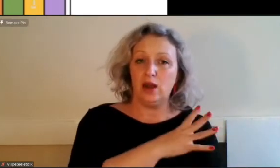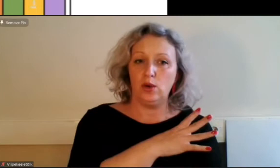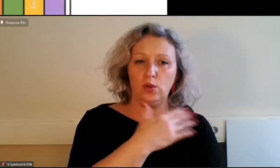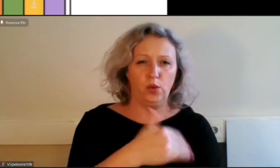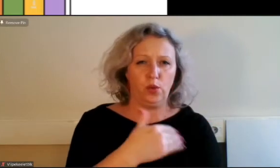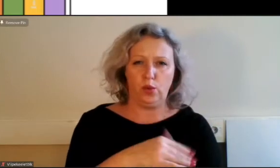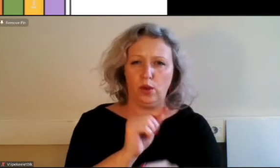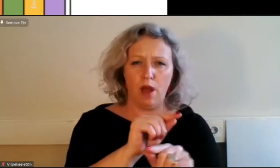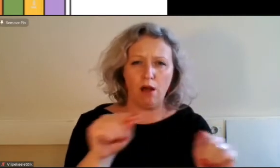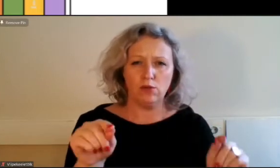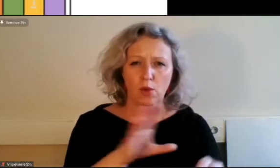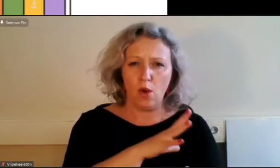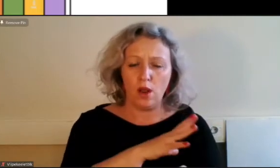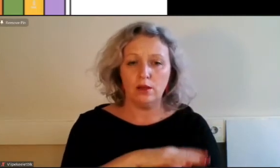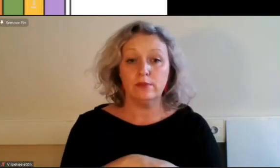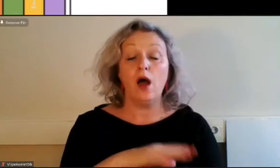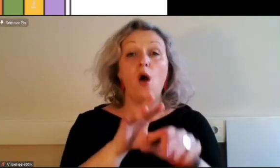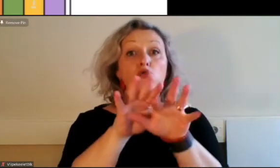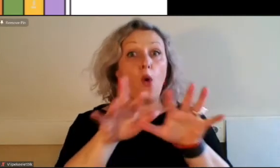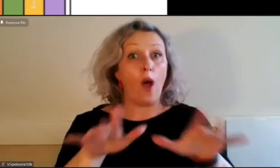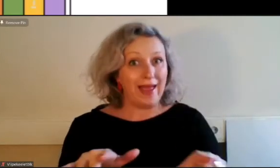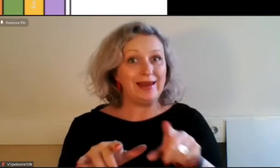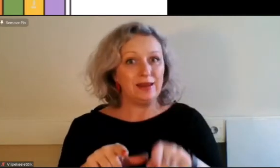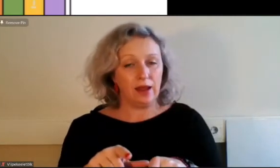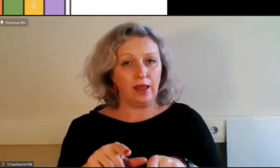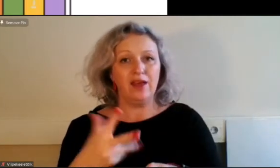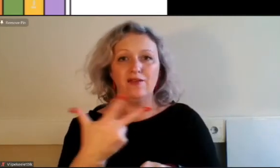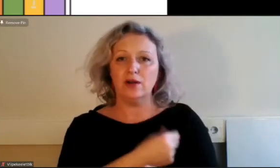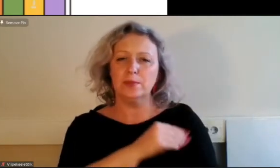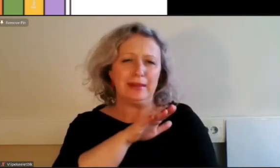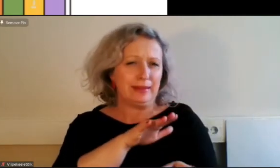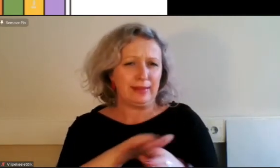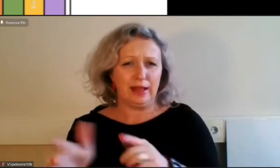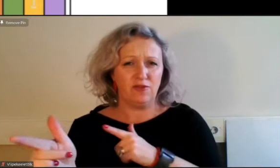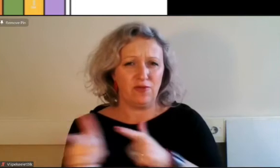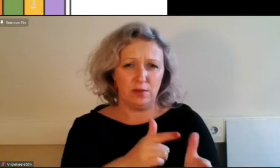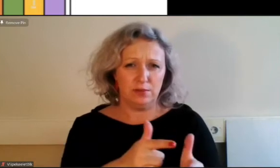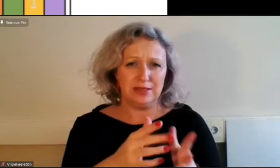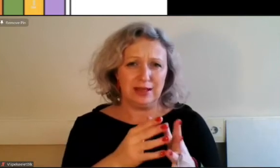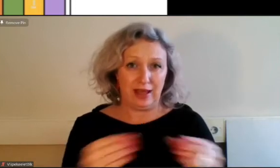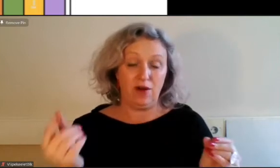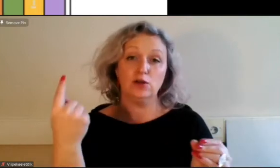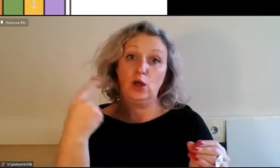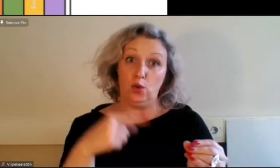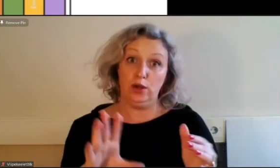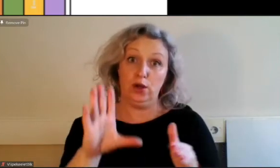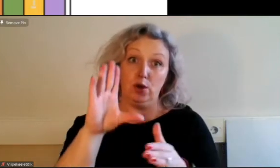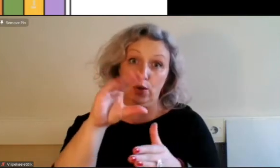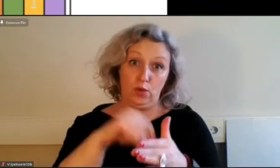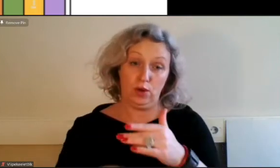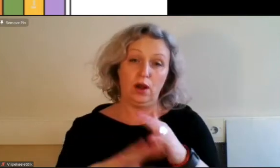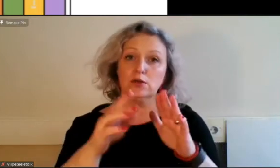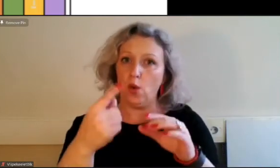jaanuaris, veebruaris, märtsis, aprillis ja neid inimesi siis hinnati juulis. ehk siis